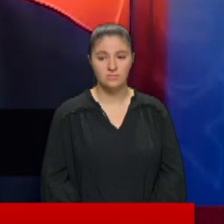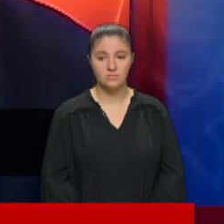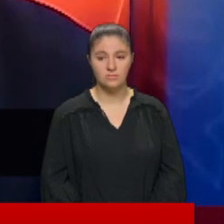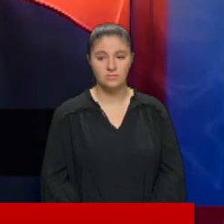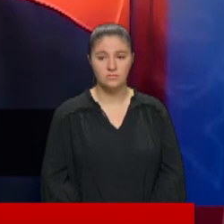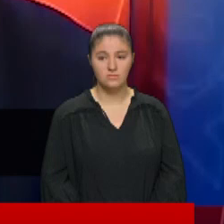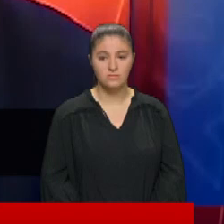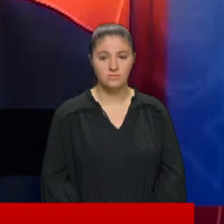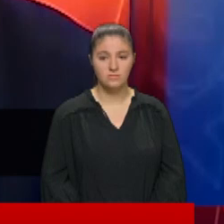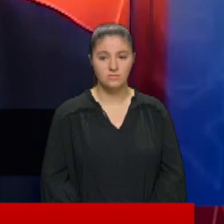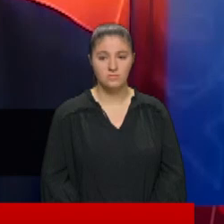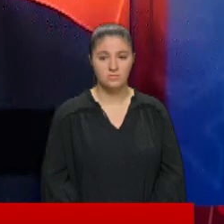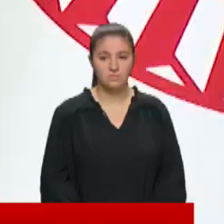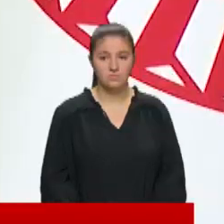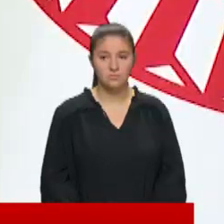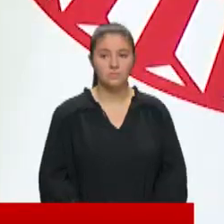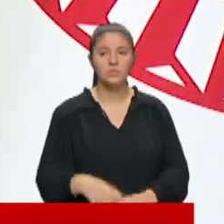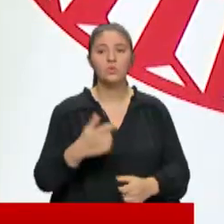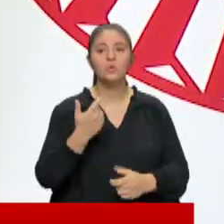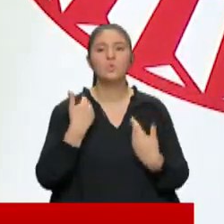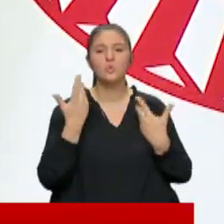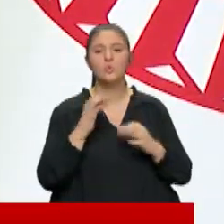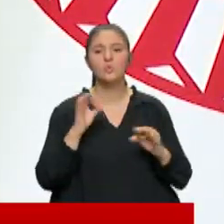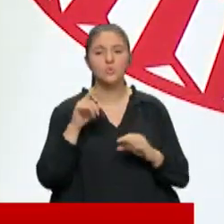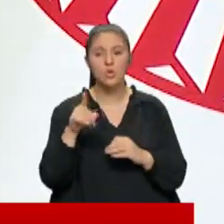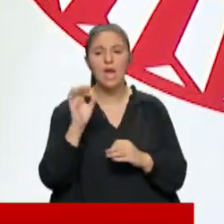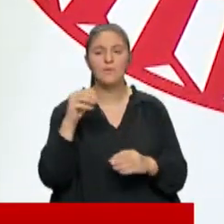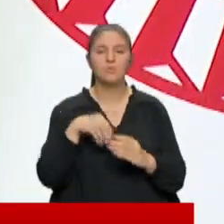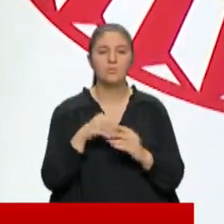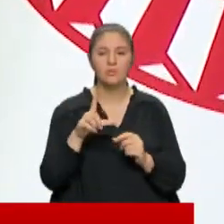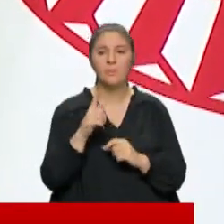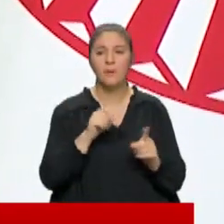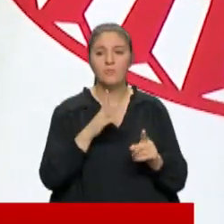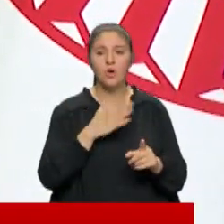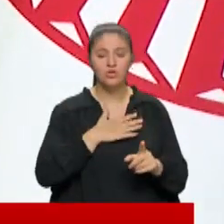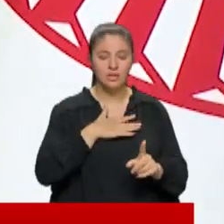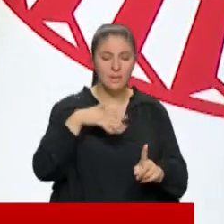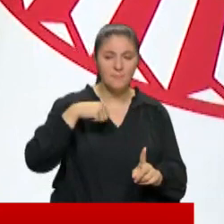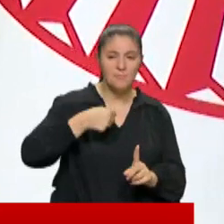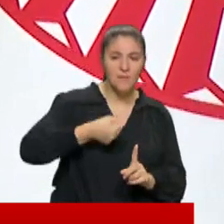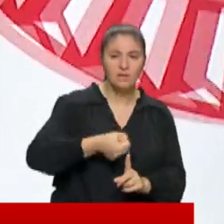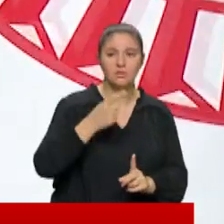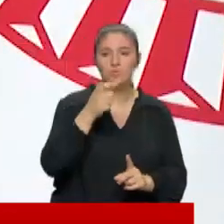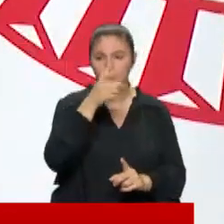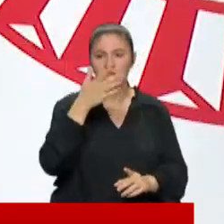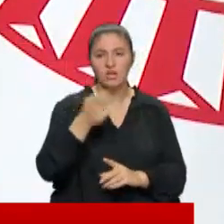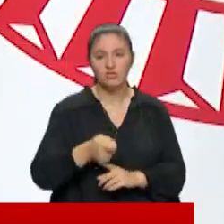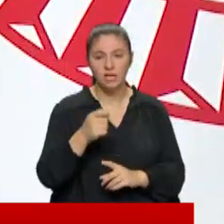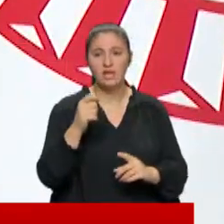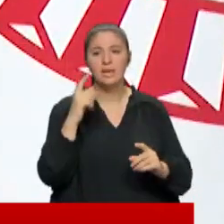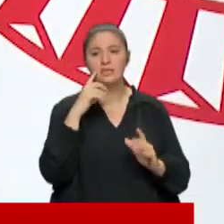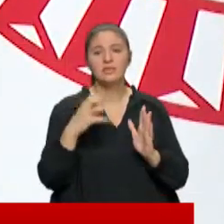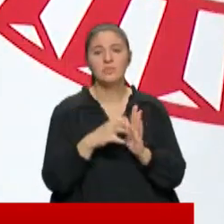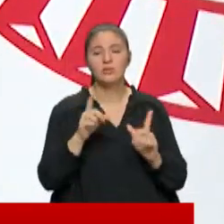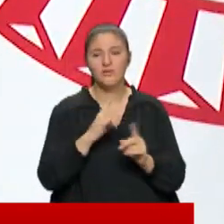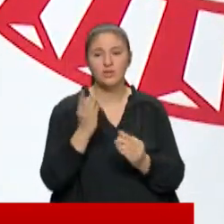bir bahane olduğunu hepimiz görüyoruz. Hukuksuzluğun derhal sona ermesi lazım. Ama yargı üzerindeki baskı maalesef Türkiye'de bir gerçek. Sembolik